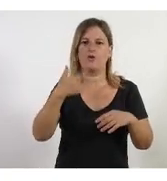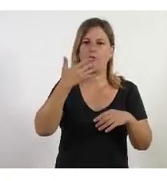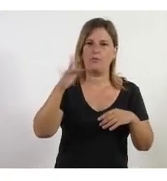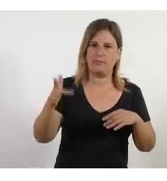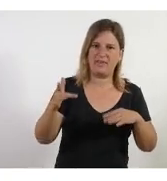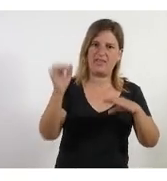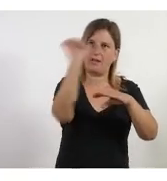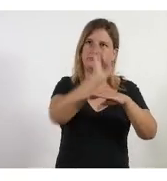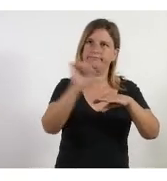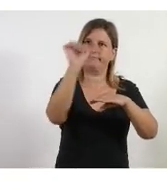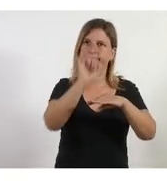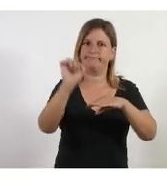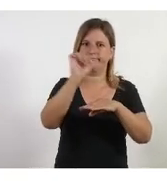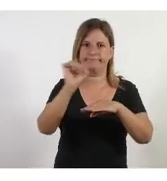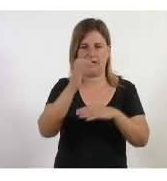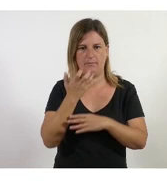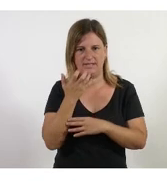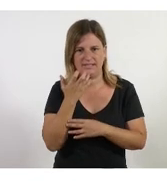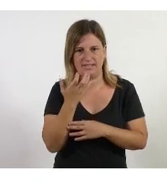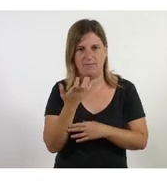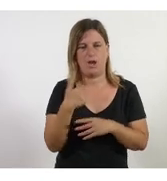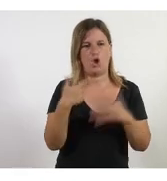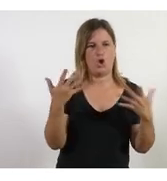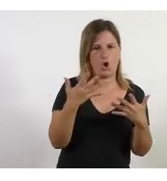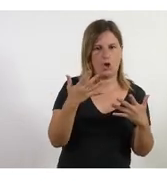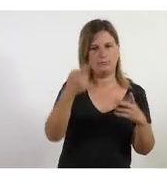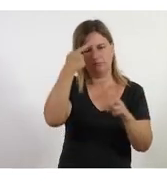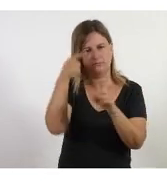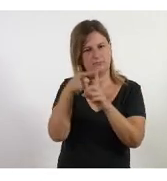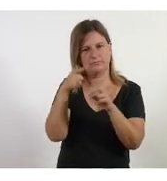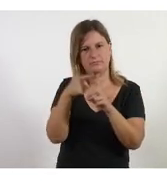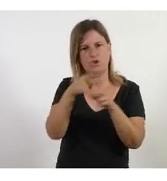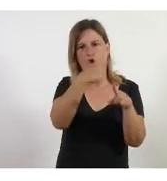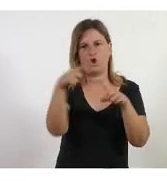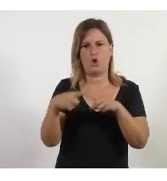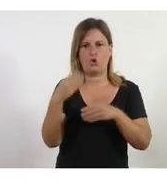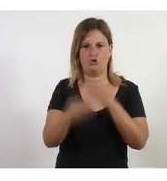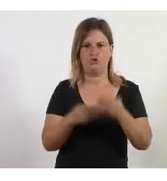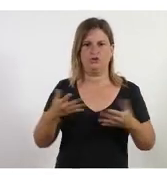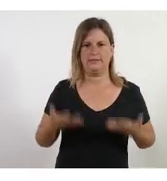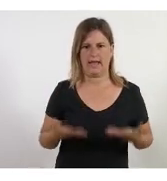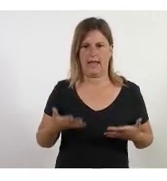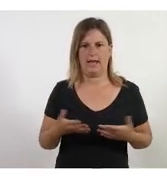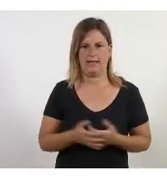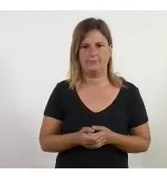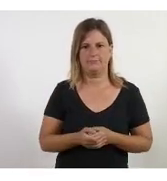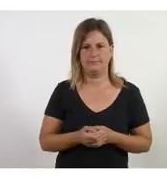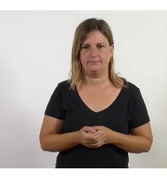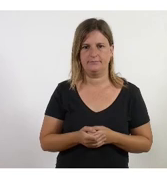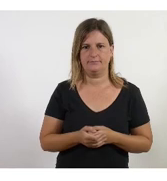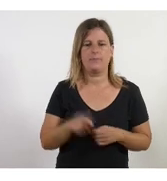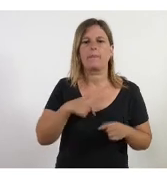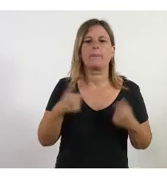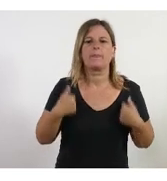el cristal sol, jo què sé. Vale? Posant tota l'atenció amb el que estic fent. I com em